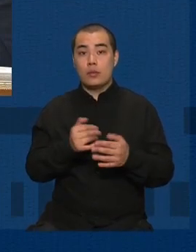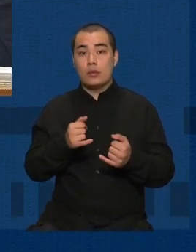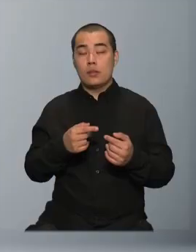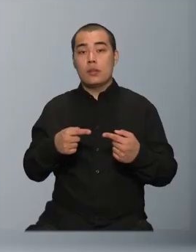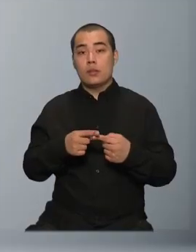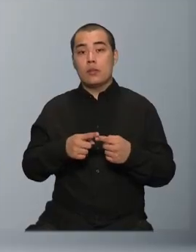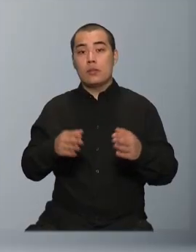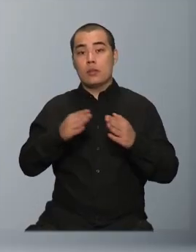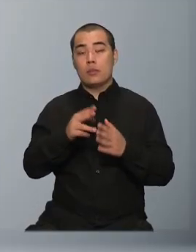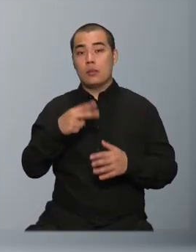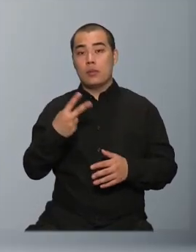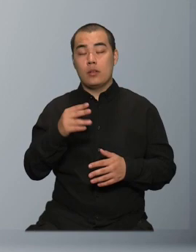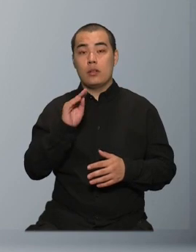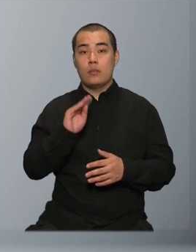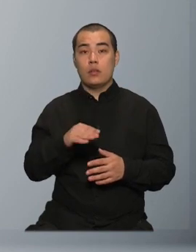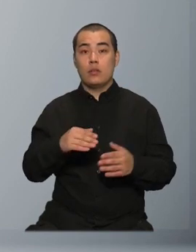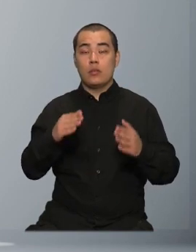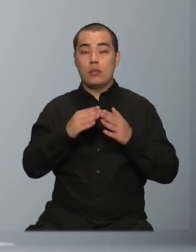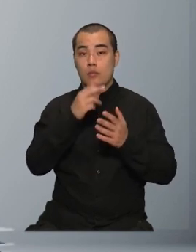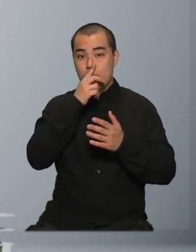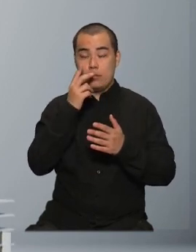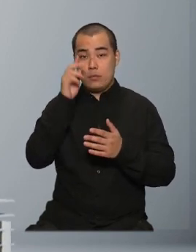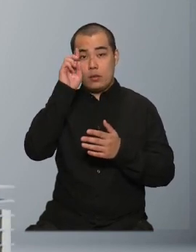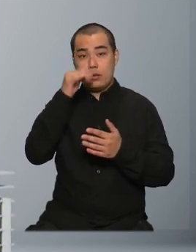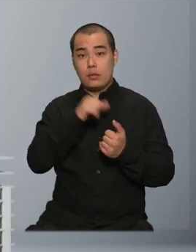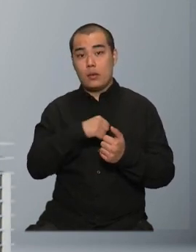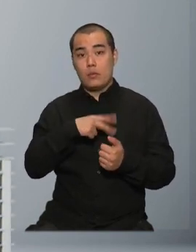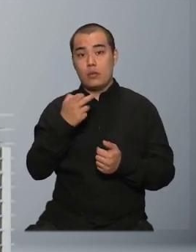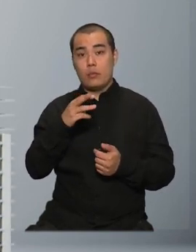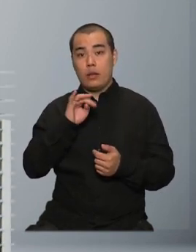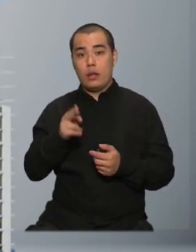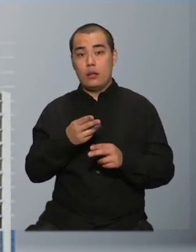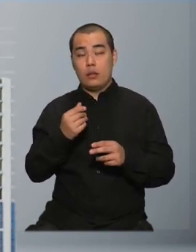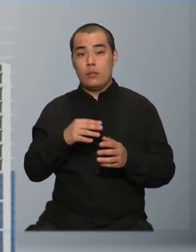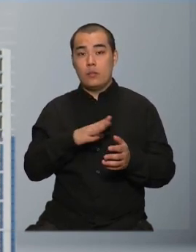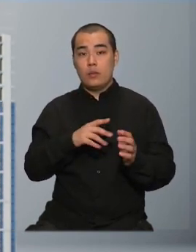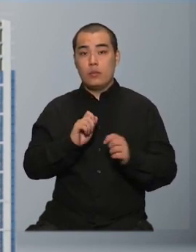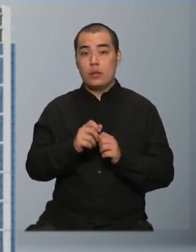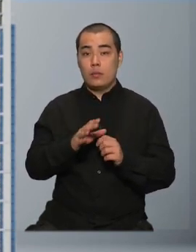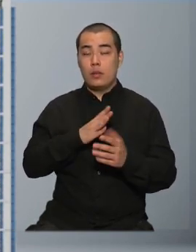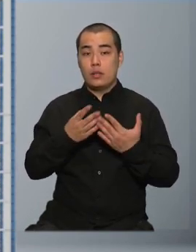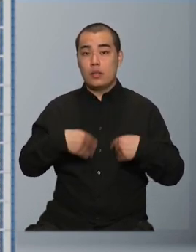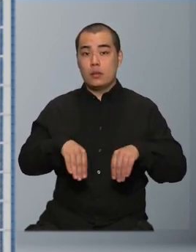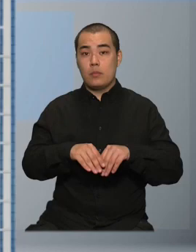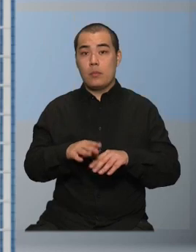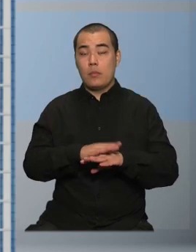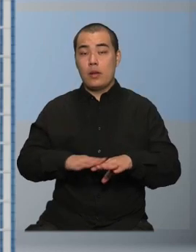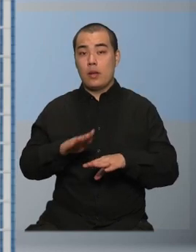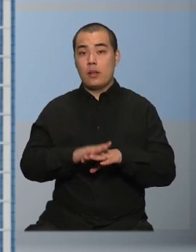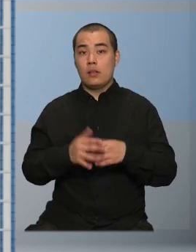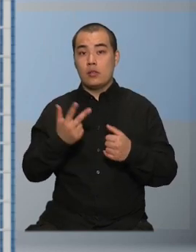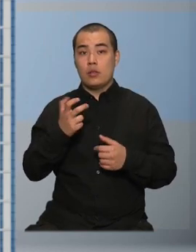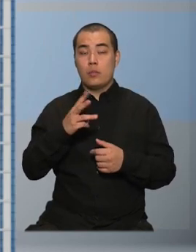берілетін 22 мың тұрғын үйдің құрылысына мемлекеттен 300 миллиард теңгеден астам қаржы бөлінген. Отбасы банк арқылы 300 миллиард